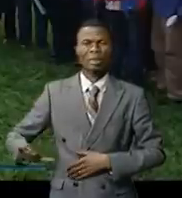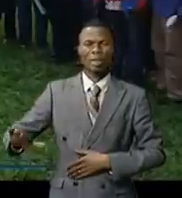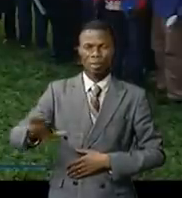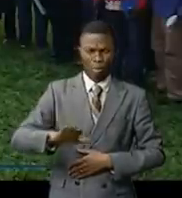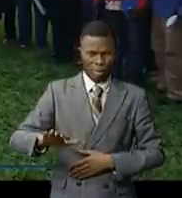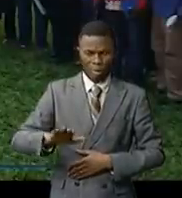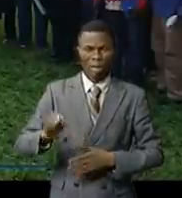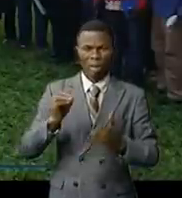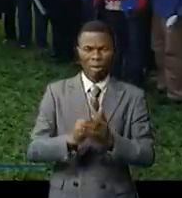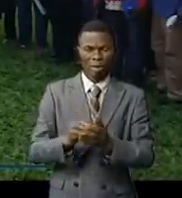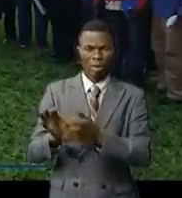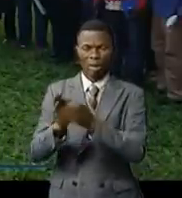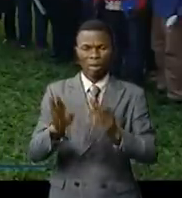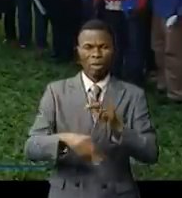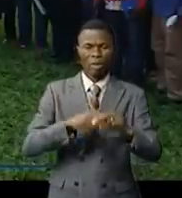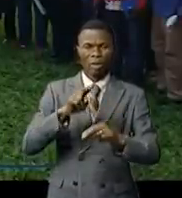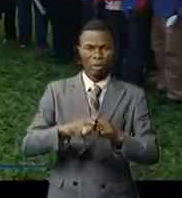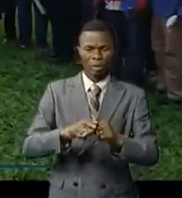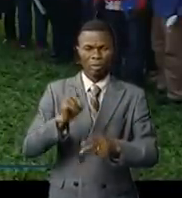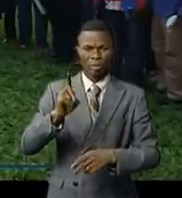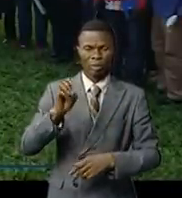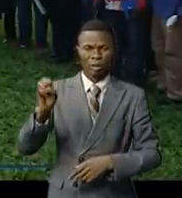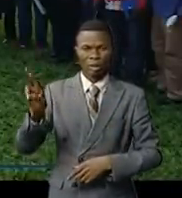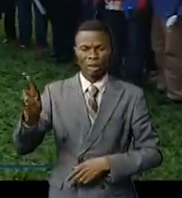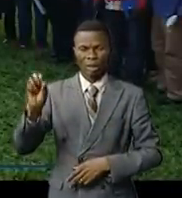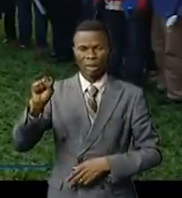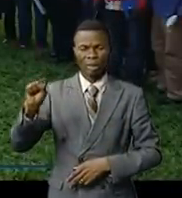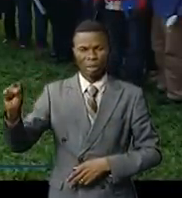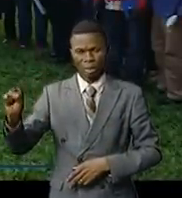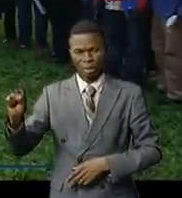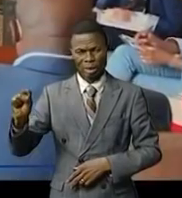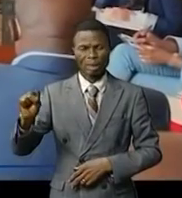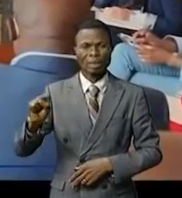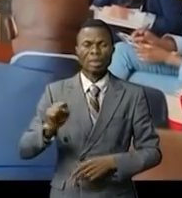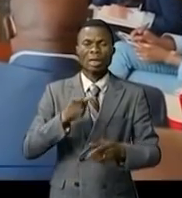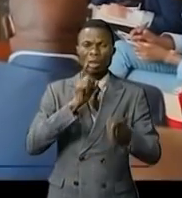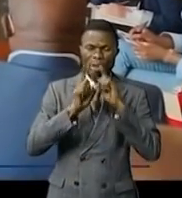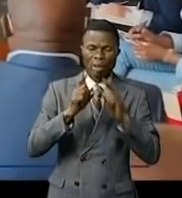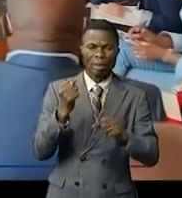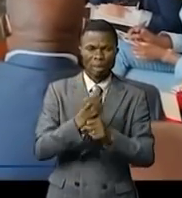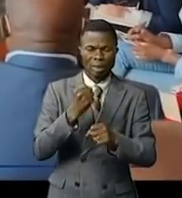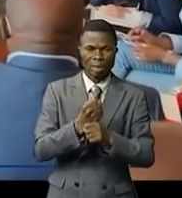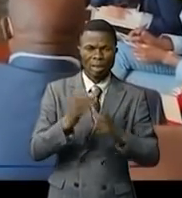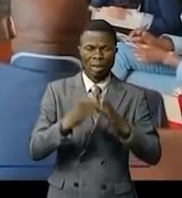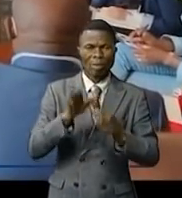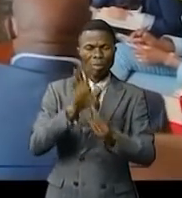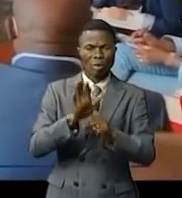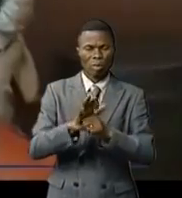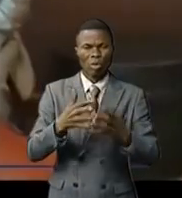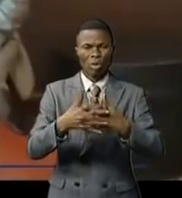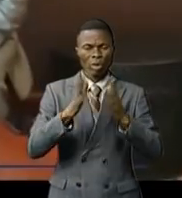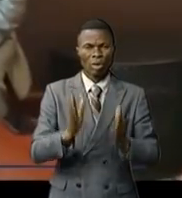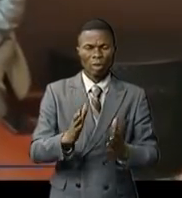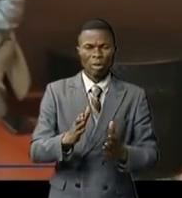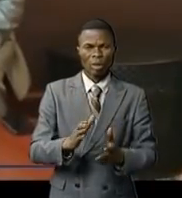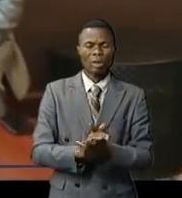En outre, le coordonnateur national du DDRCS, Tommy Tamboué, a eu une séance de travail avec les différents partenaires des